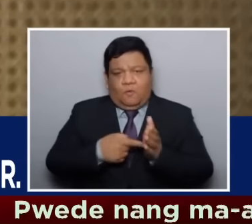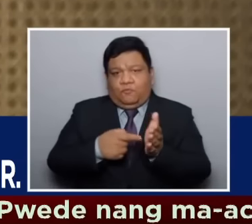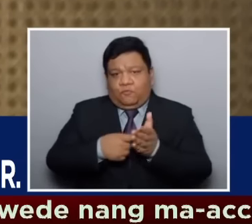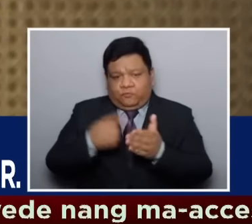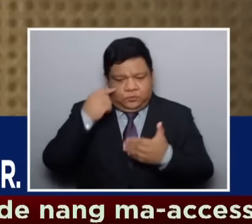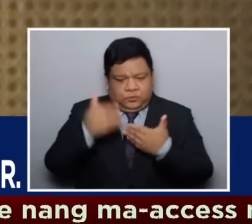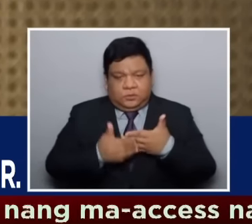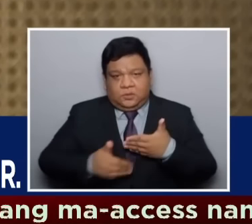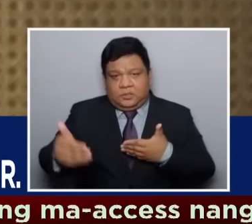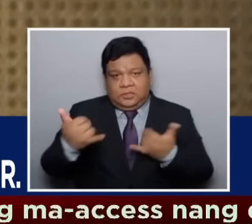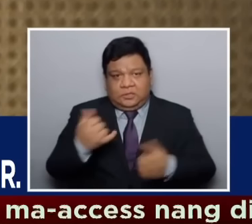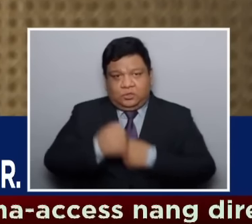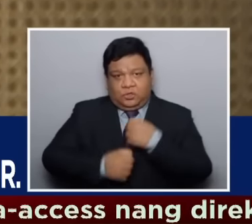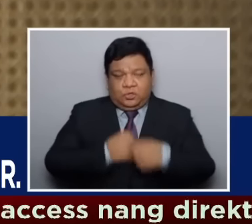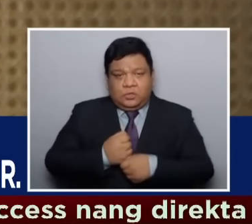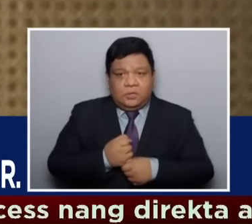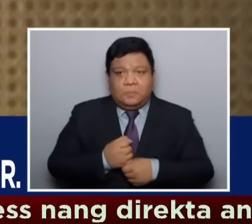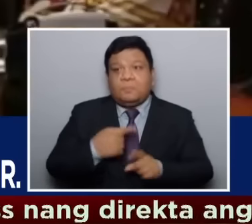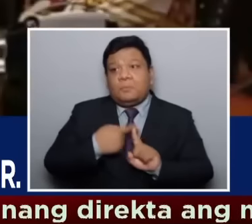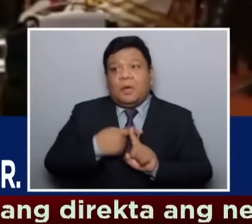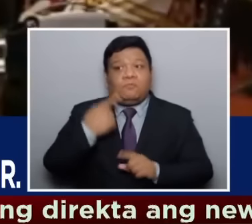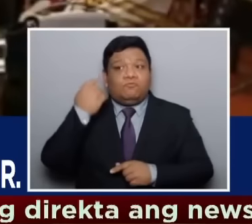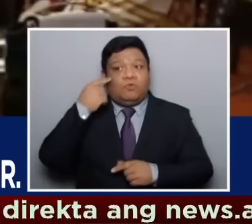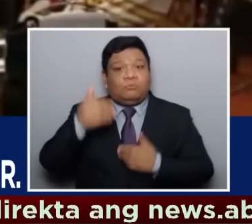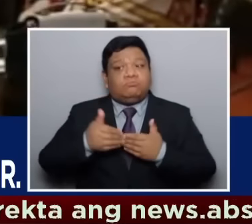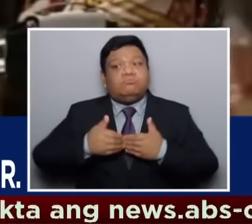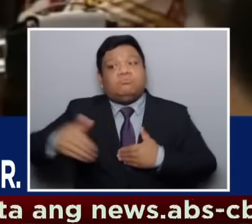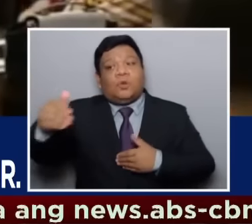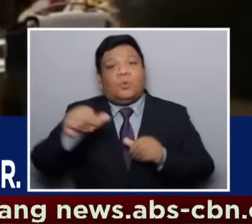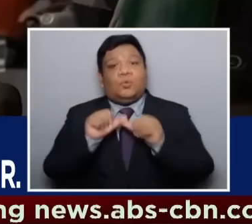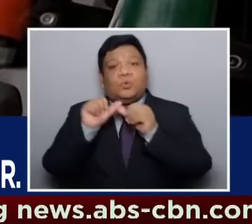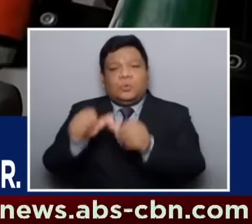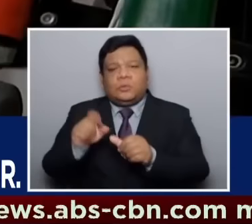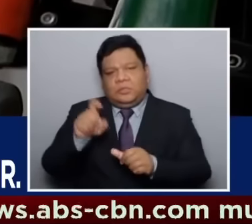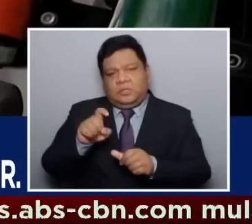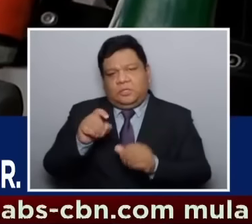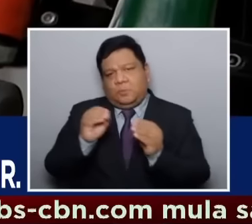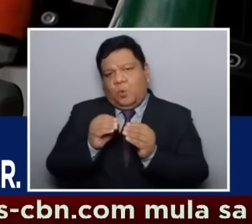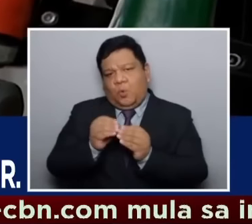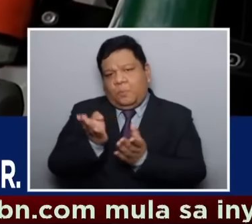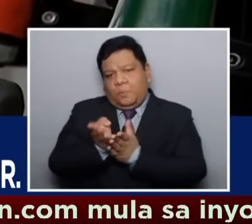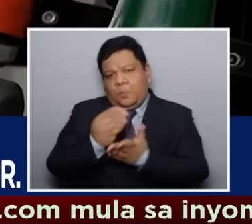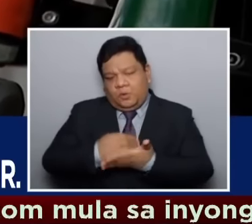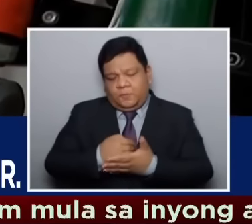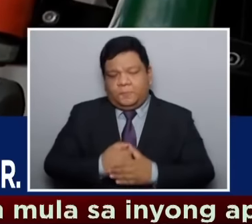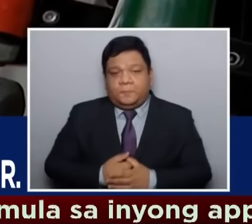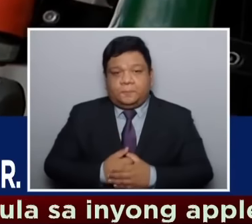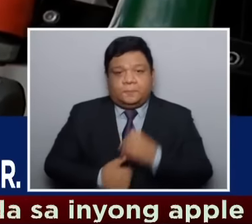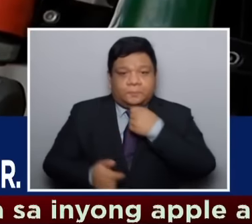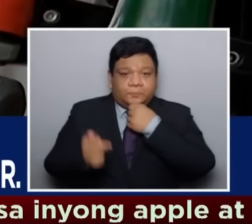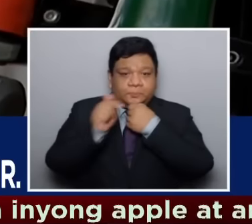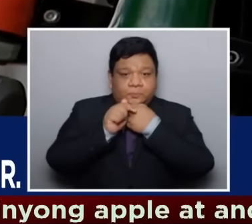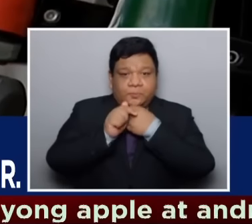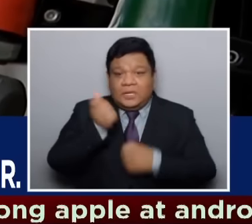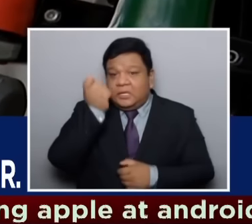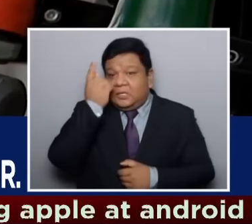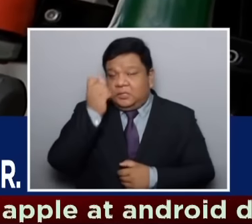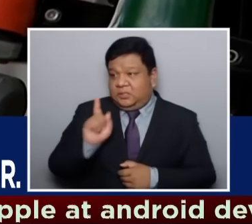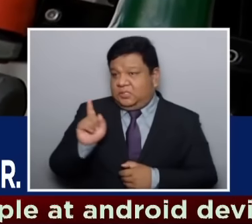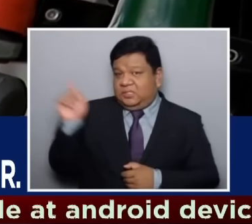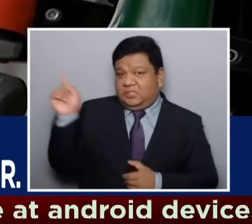find that. We have to find that money if we're going to continue. Pero malaking pondo ang kailangan para sa mga naturang proyekto. Isang